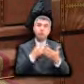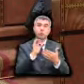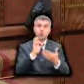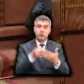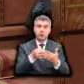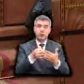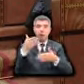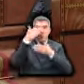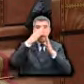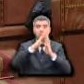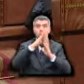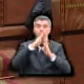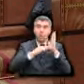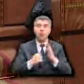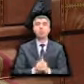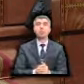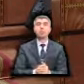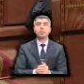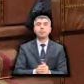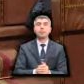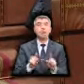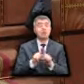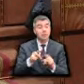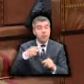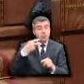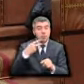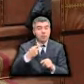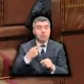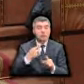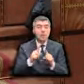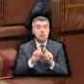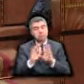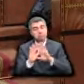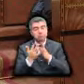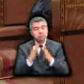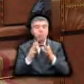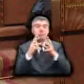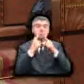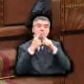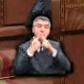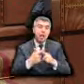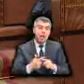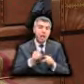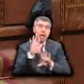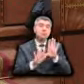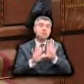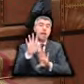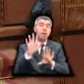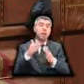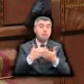الوطني. نحن نتكلم على واحد الكلفة تقديرية أولية ديال 15 مليار ديال الدرهم،